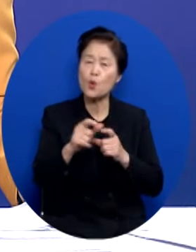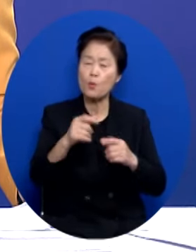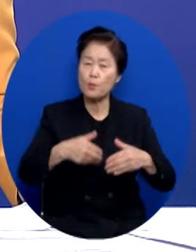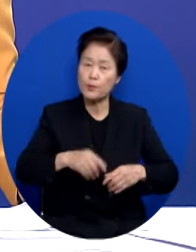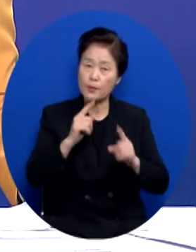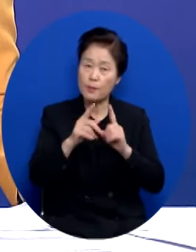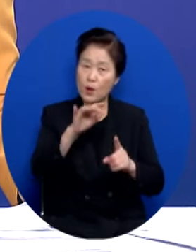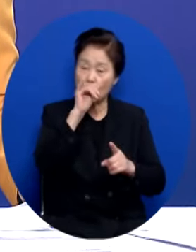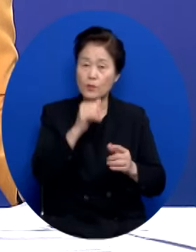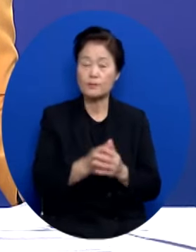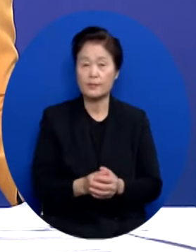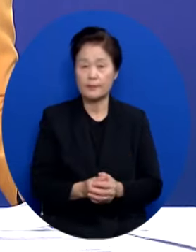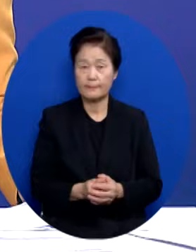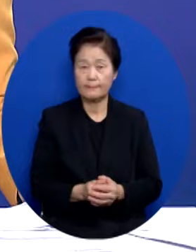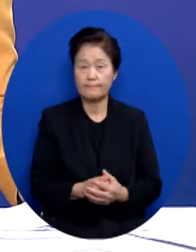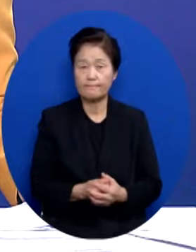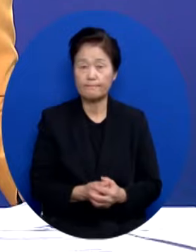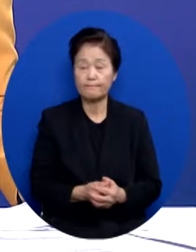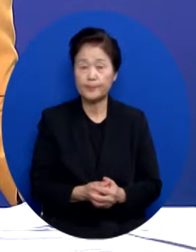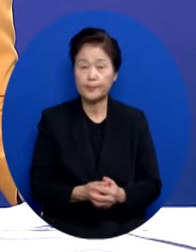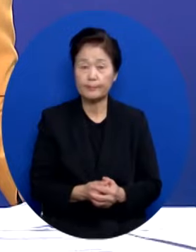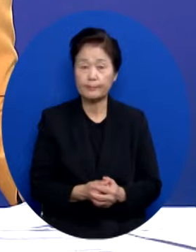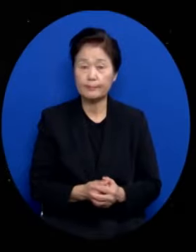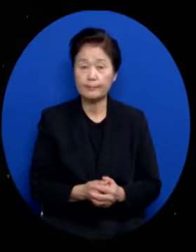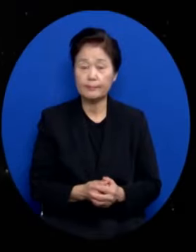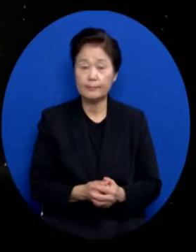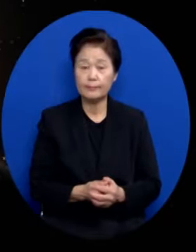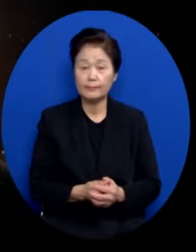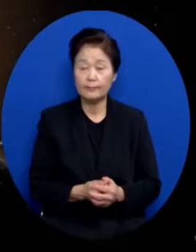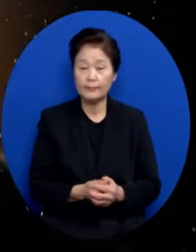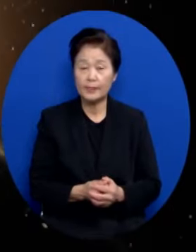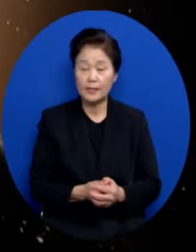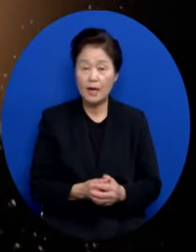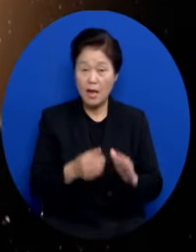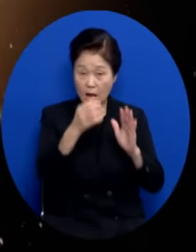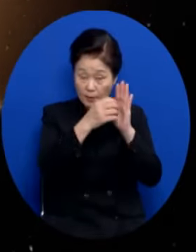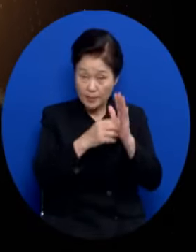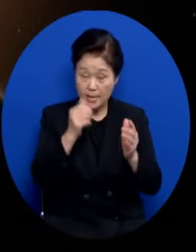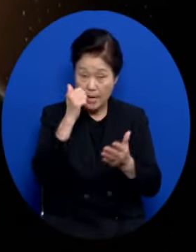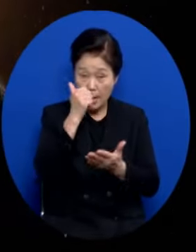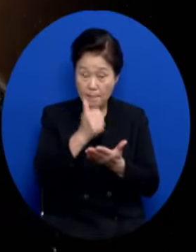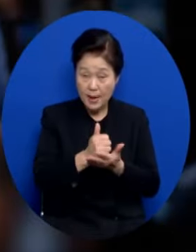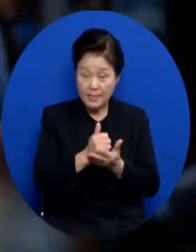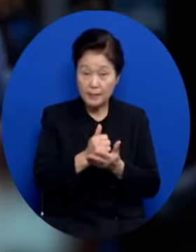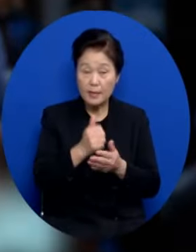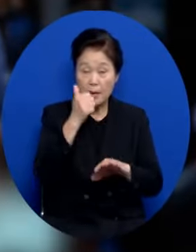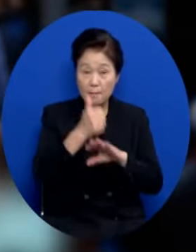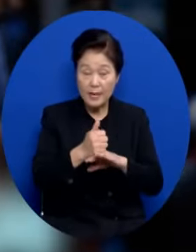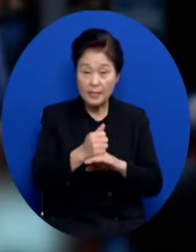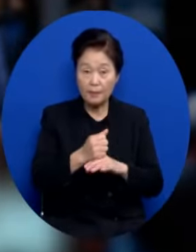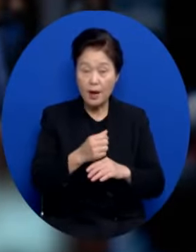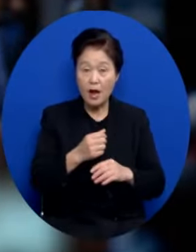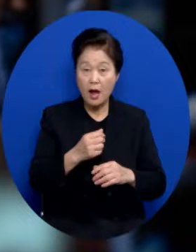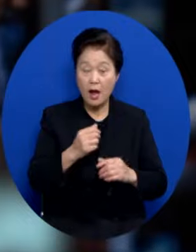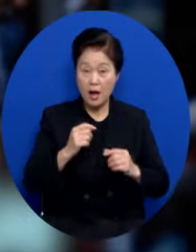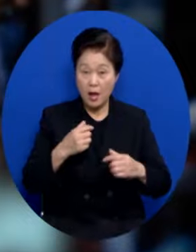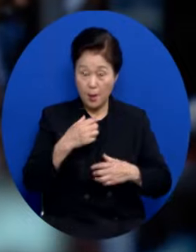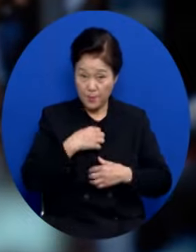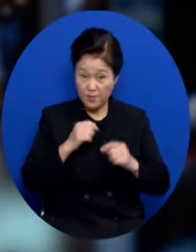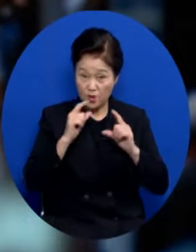있는데요. 서현호 기자가 살펴봤습니다. 다큐멘터리 마지막 경고2는 청소년들이 성정체성에